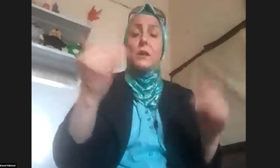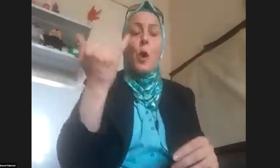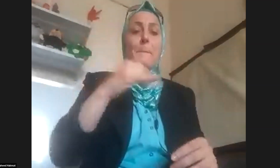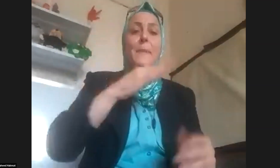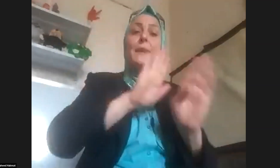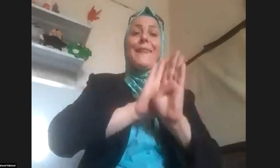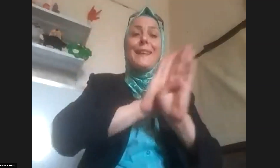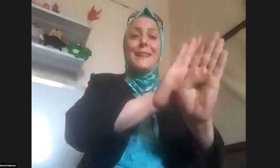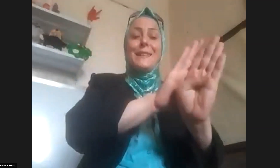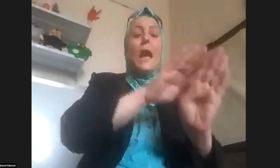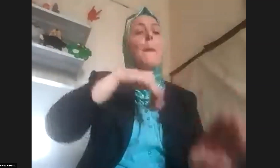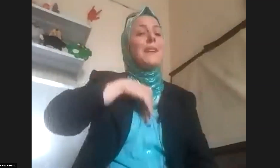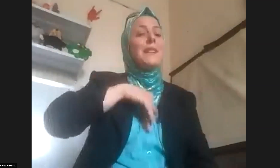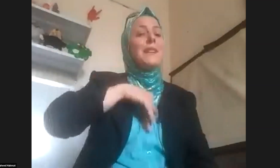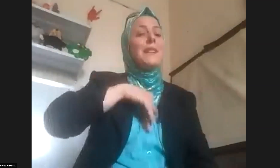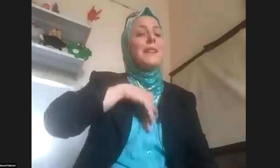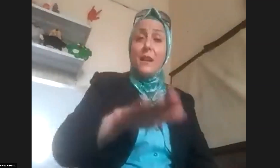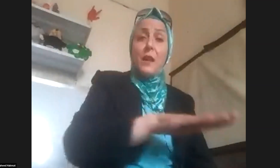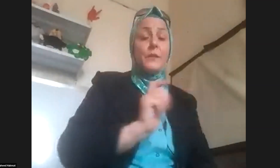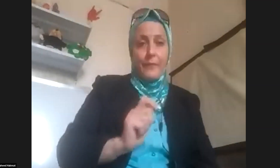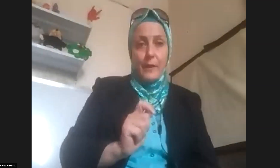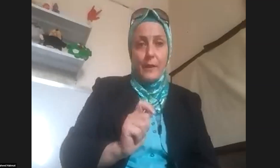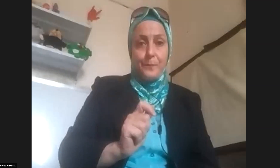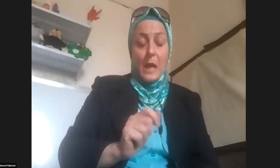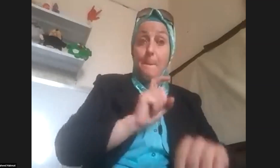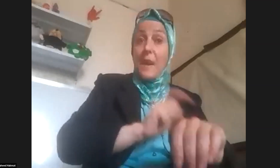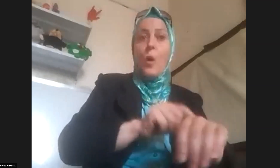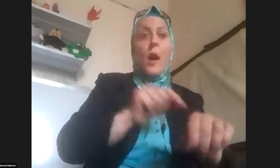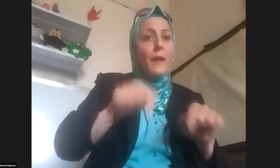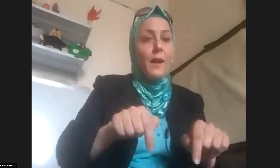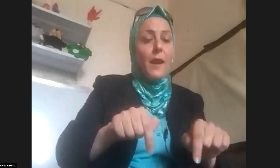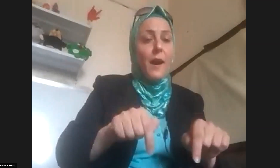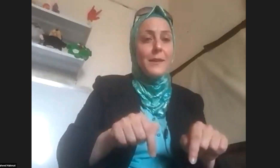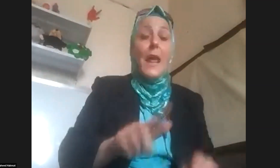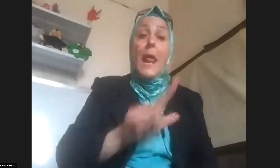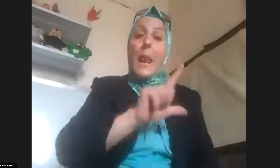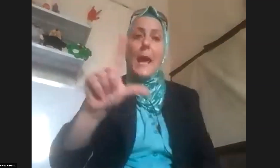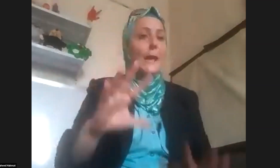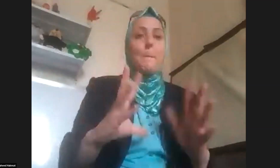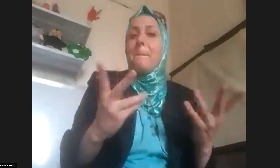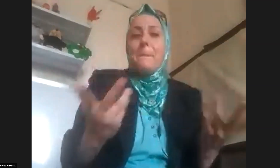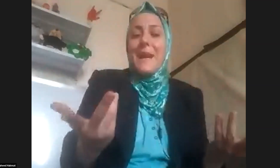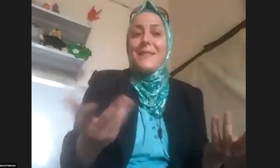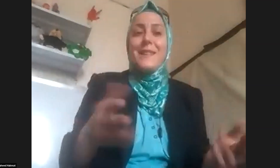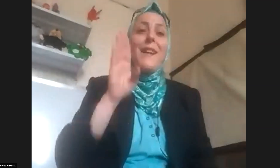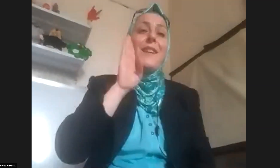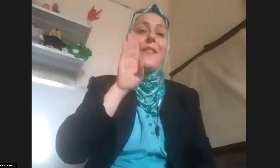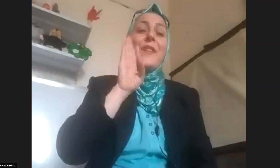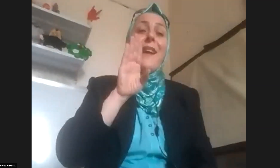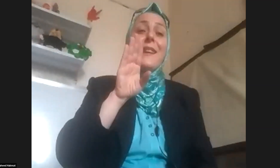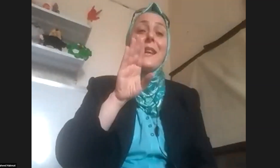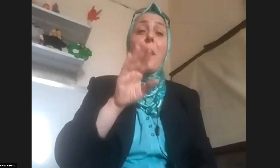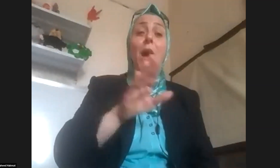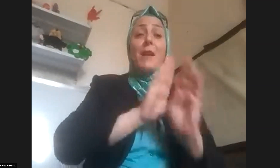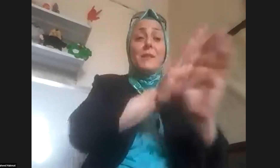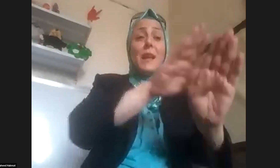والمتعلمين والمتعلمات الأطفال في هيك أوقات يعني، ولكن ماذا عن تعليم الدعم النفسي للمعلمين والمعلمات اللي هم